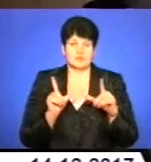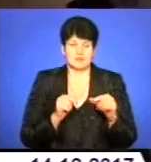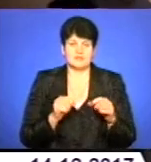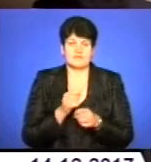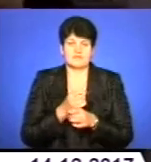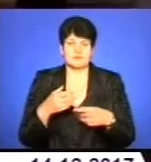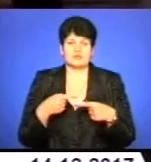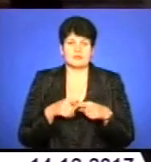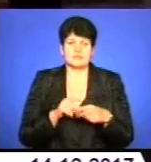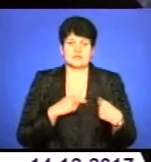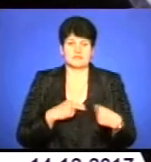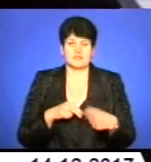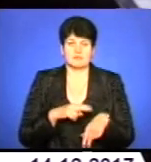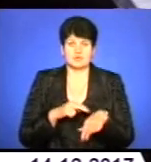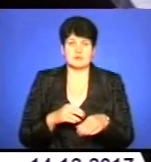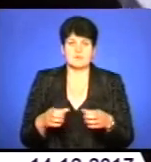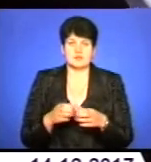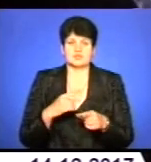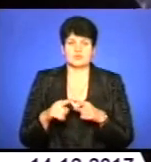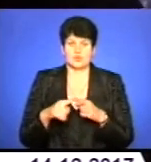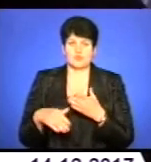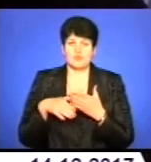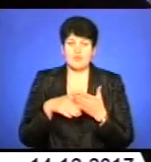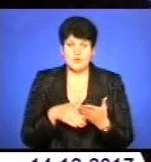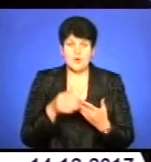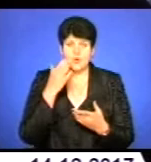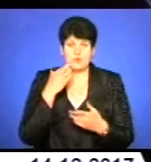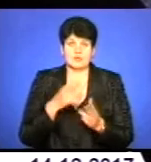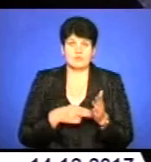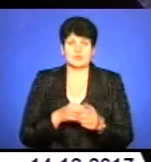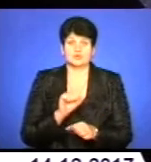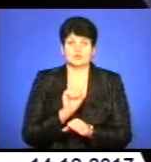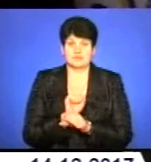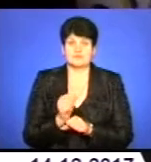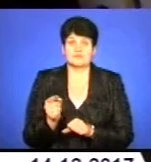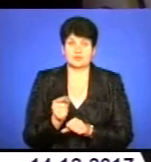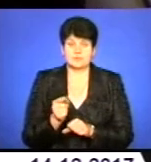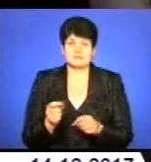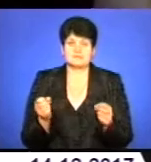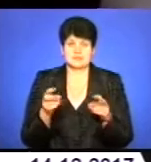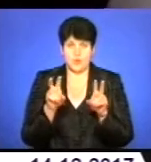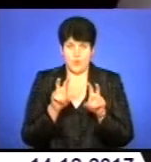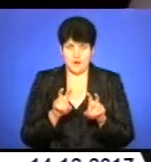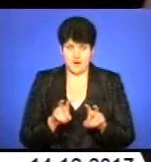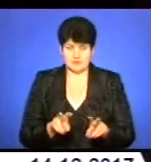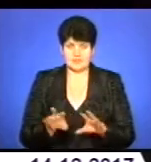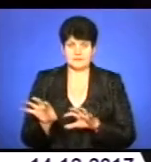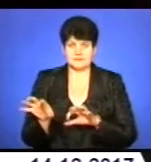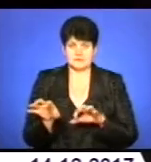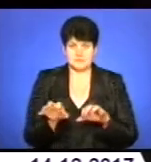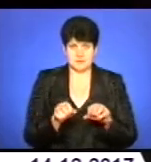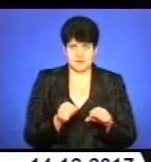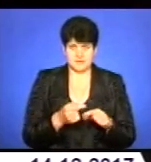працівники поліції, бригада екстреної медичної допомоги. Коли потяг зупинився в Тернопіль, Чорнополі фахівці оглянули його та вилучили